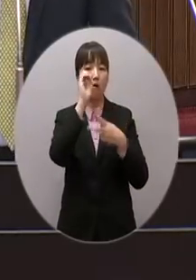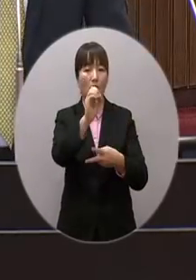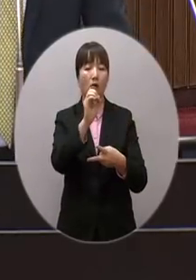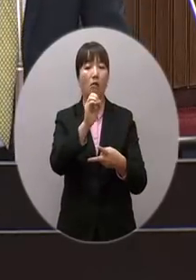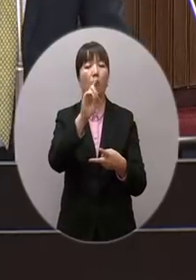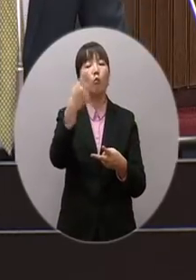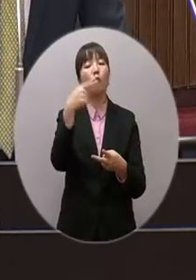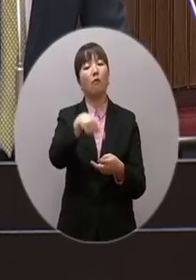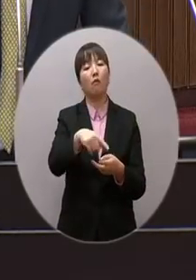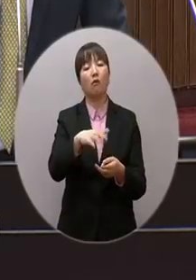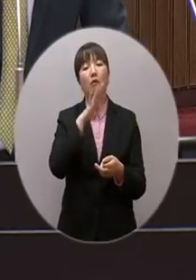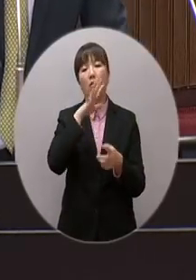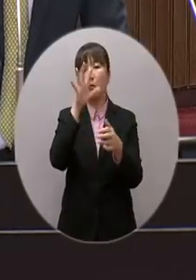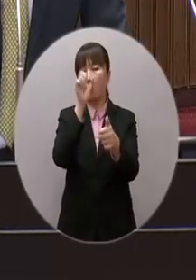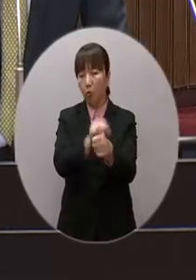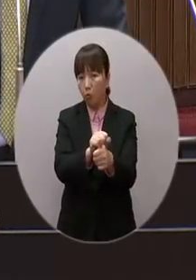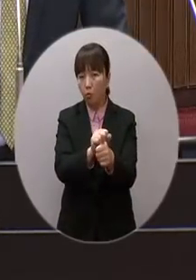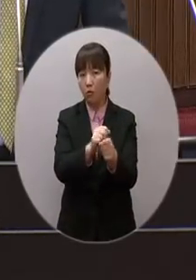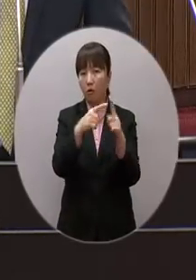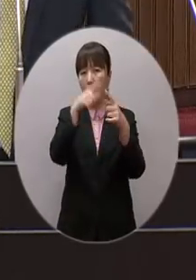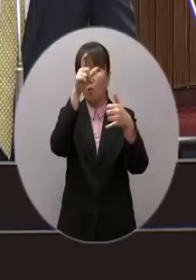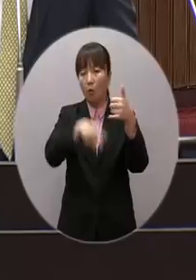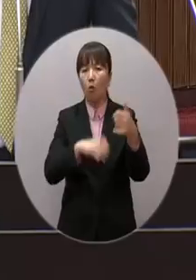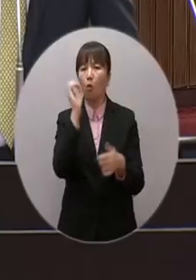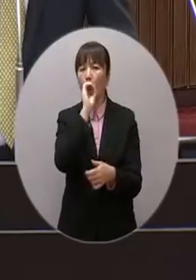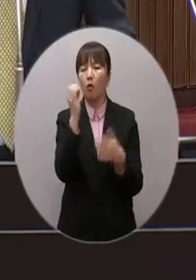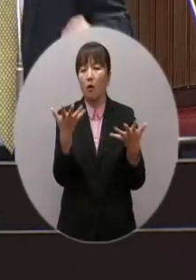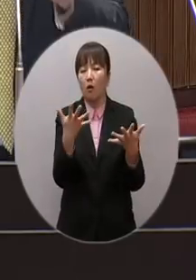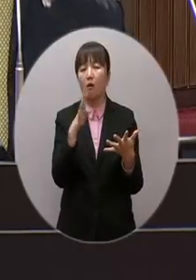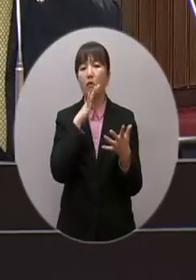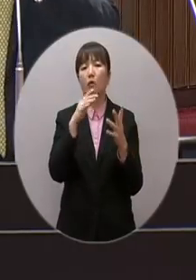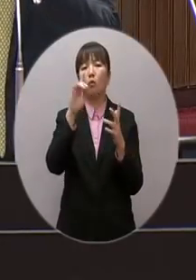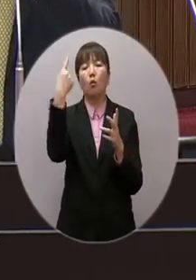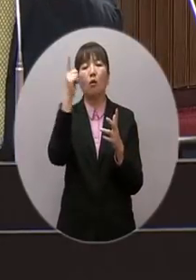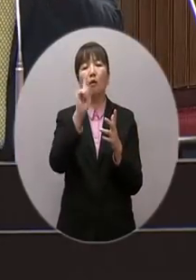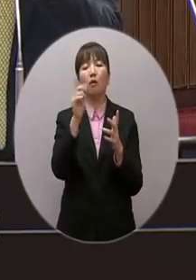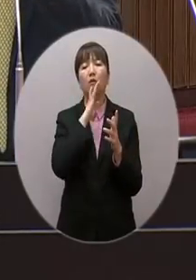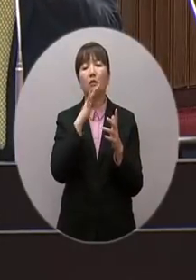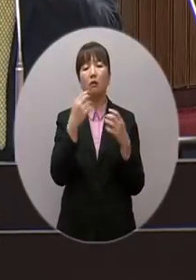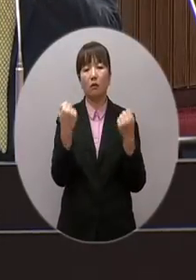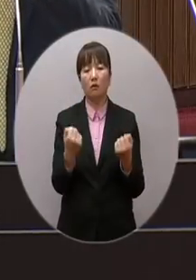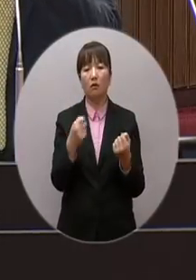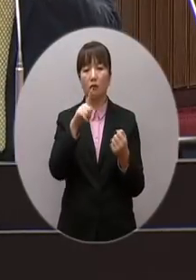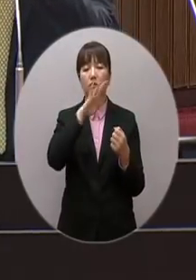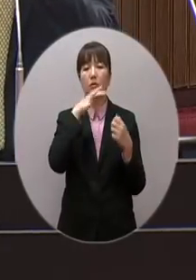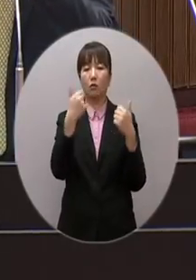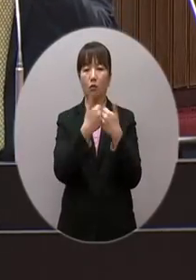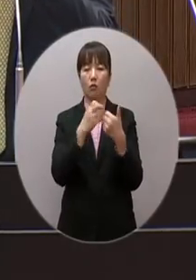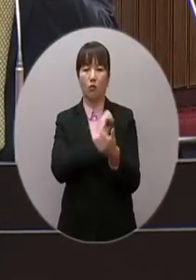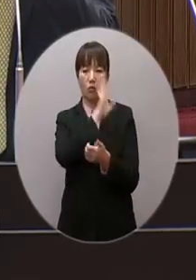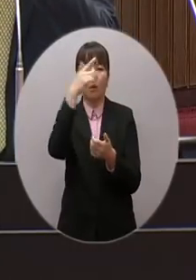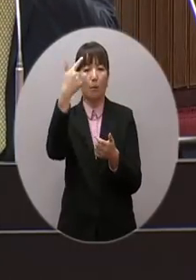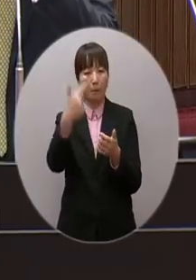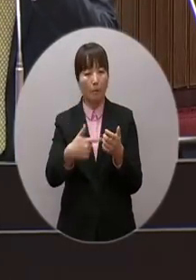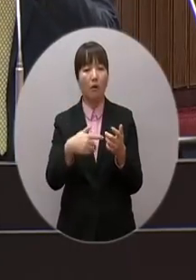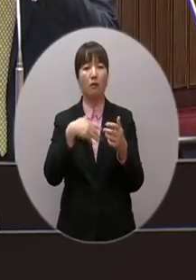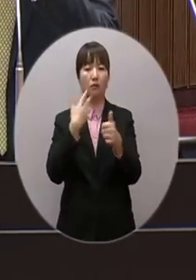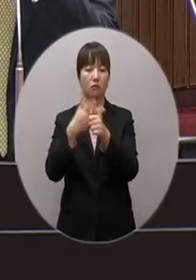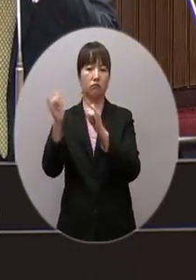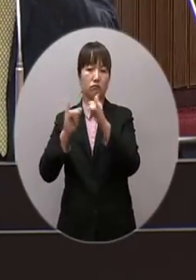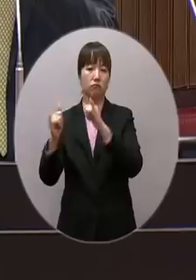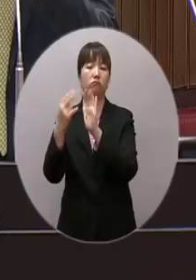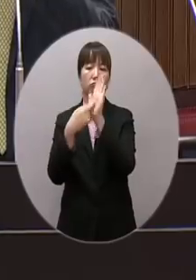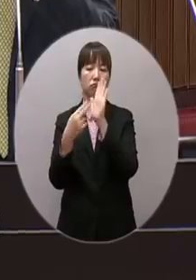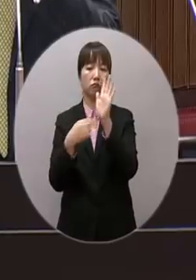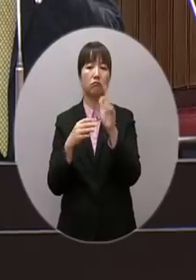是什么？抓到半个人都没有，具体的原因您在会后慢慢的就跟社会